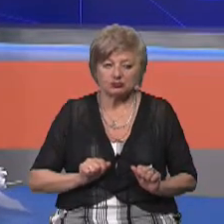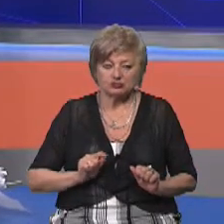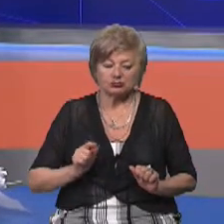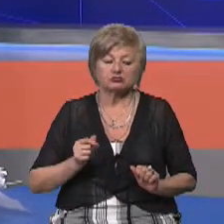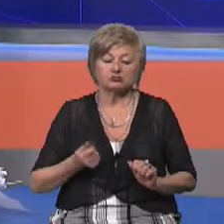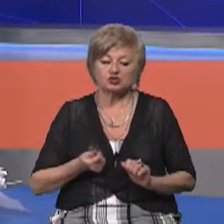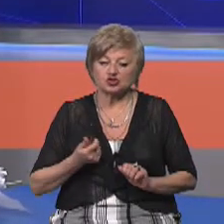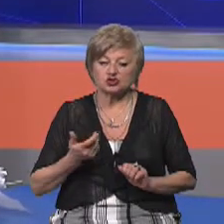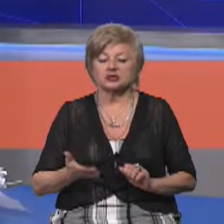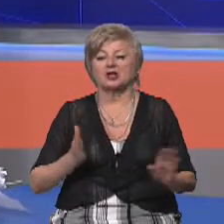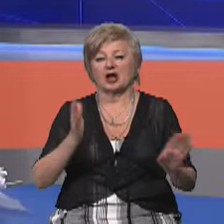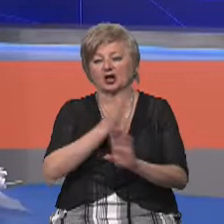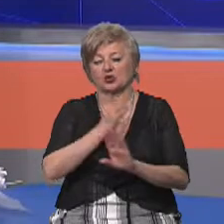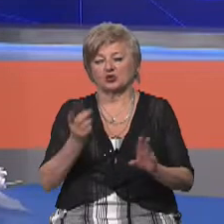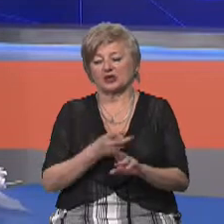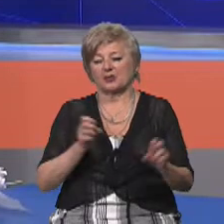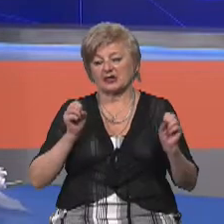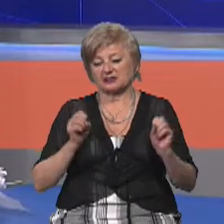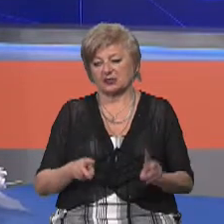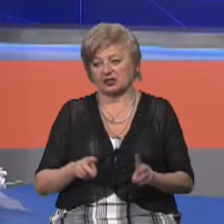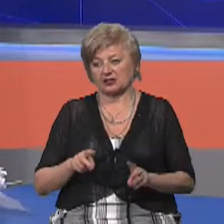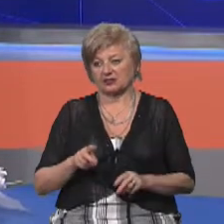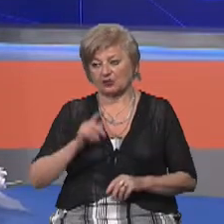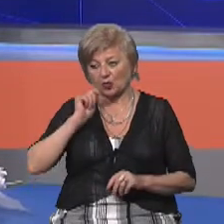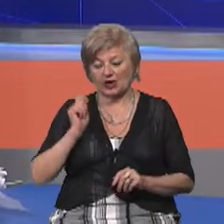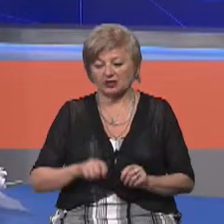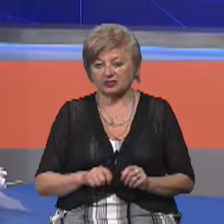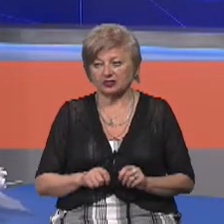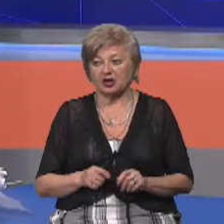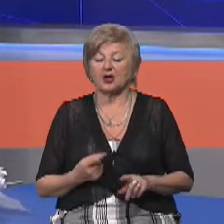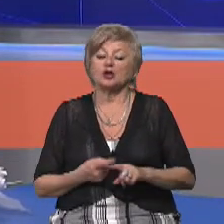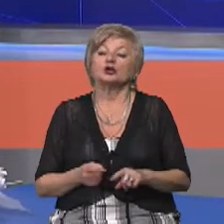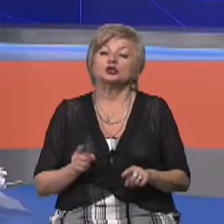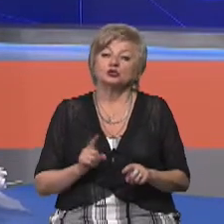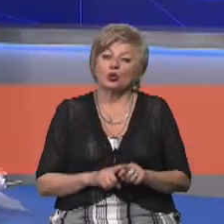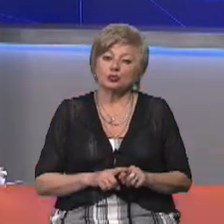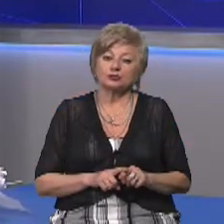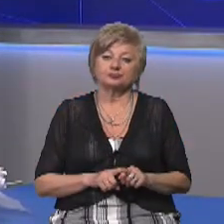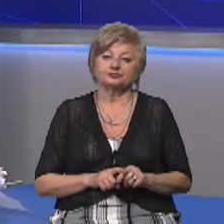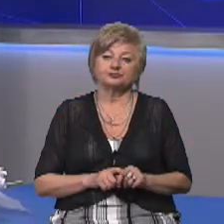як складова національної безпеки України. Так? Тому